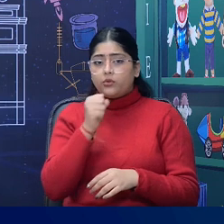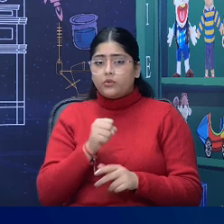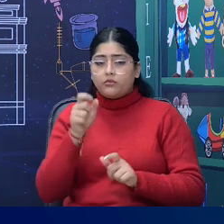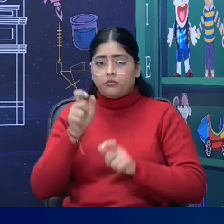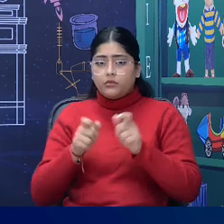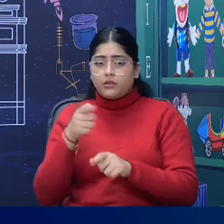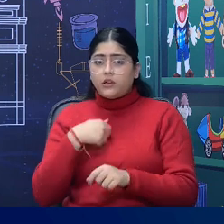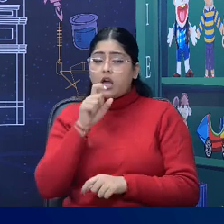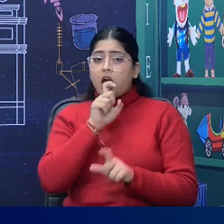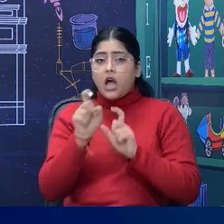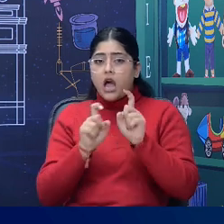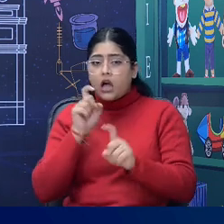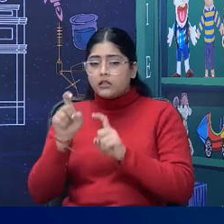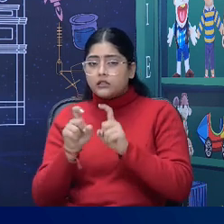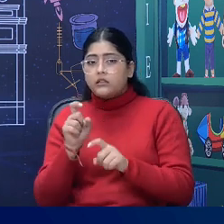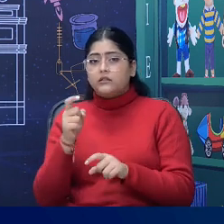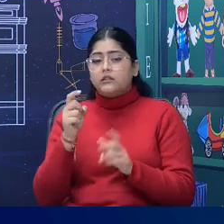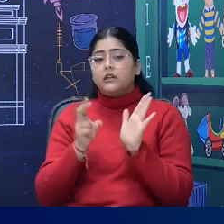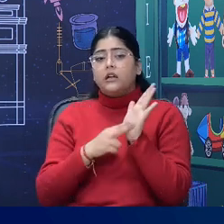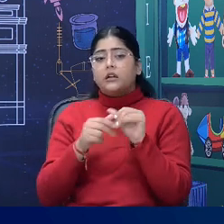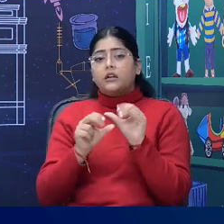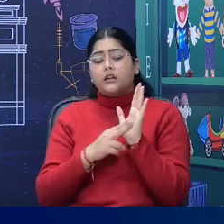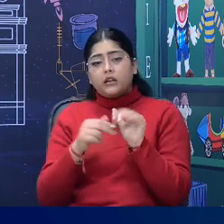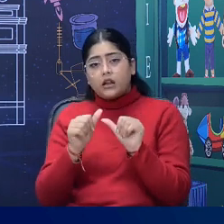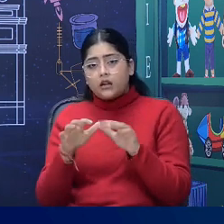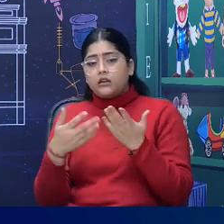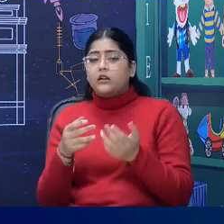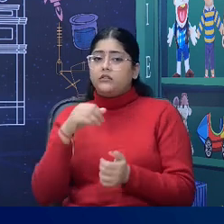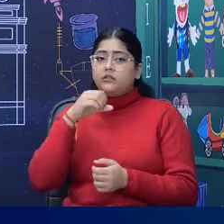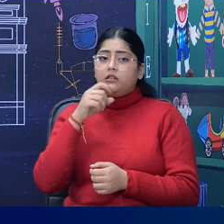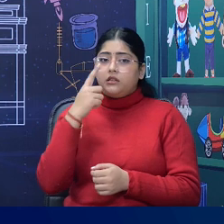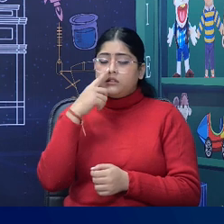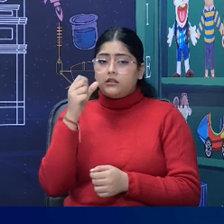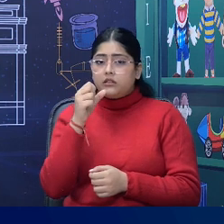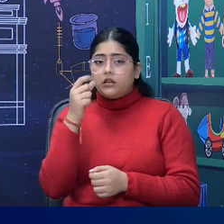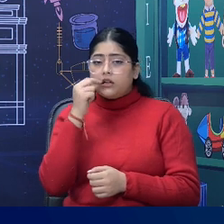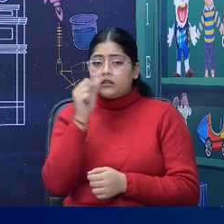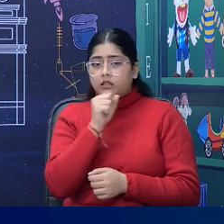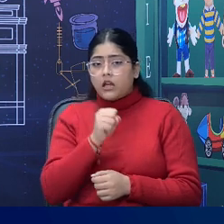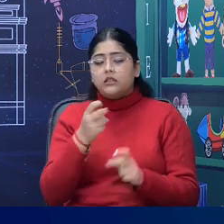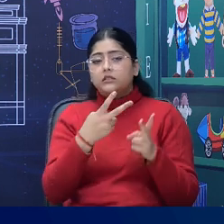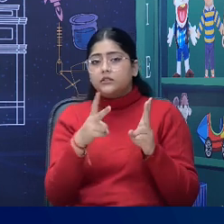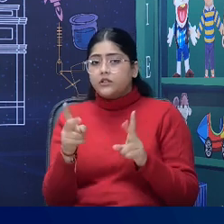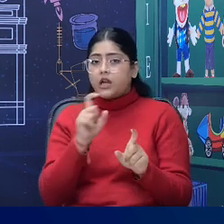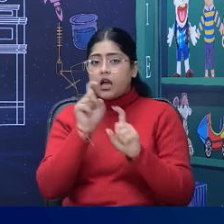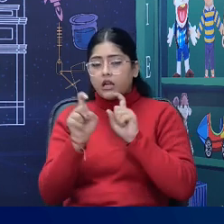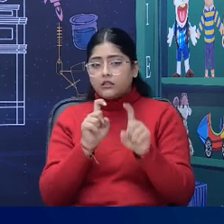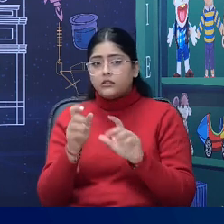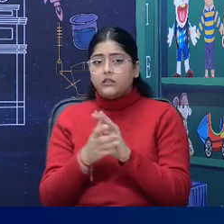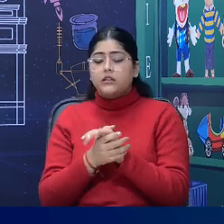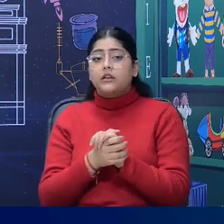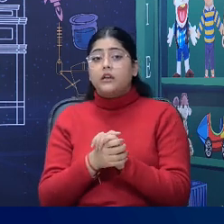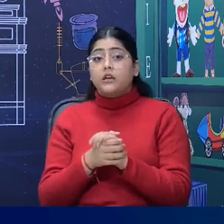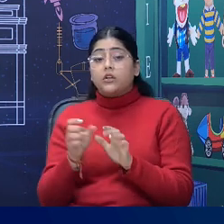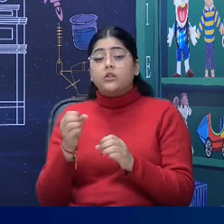या अपने नाना जी से पूछ कर देखिए तो वो जरूर आपको बता पाएंगे कि अगर वह किसी अच्छी कंपनी से सेवा निवृत हुए हैं रिटायर हुए हैं तो उन्हें गिफ्ट के